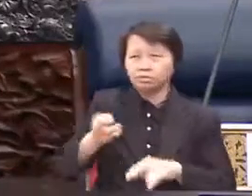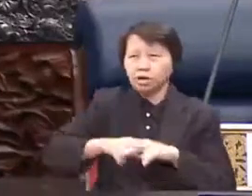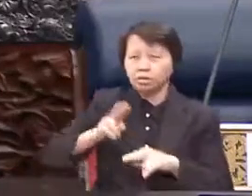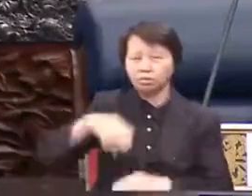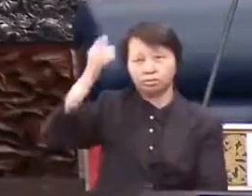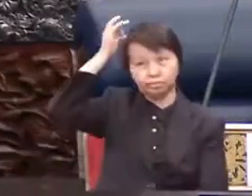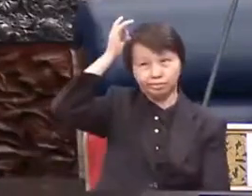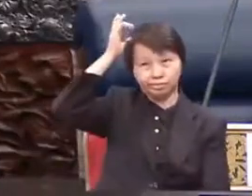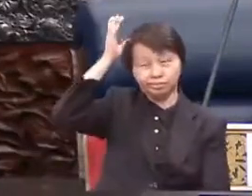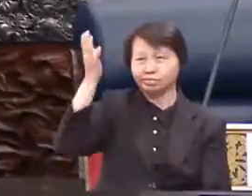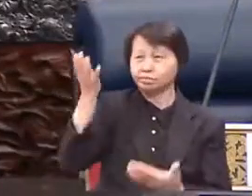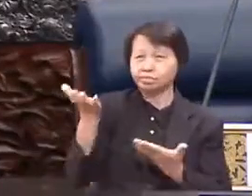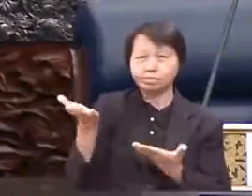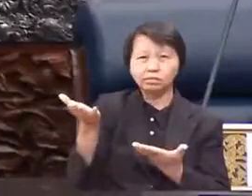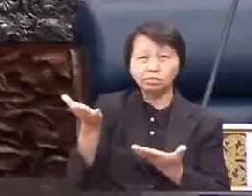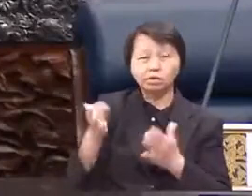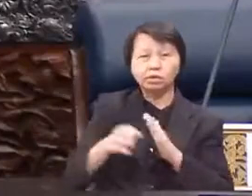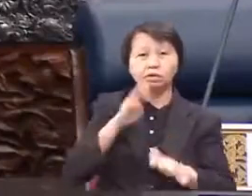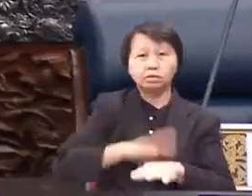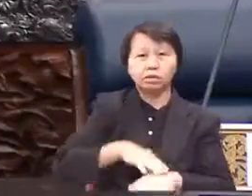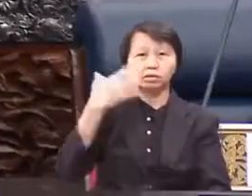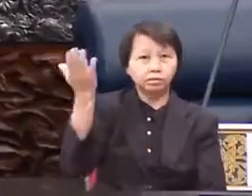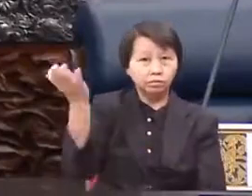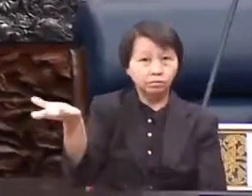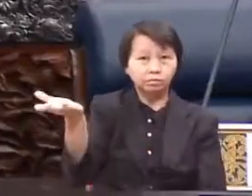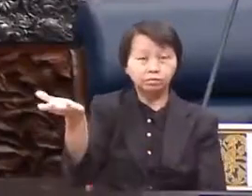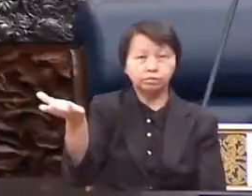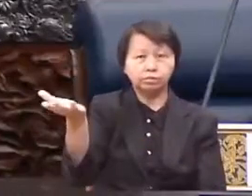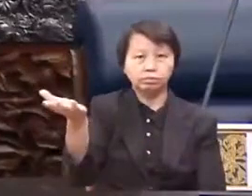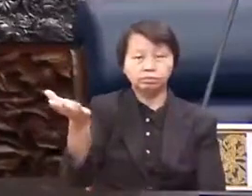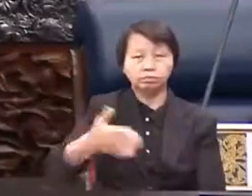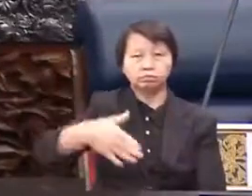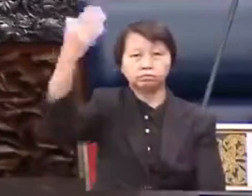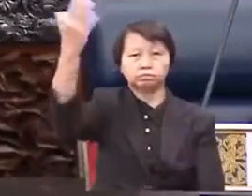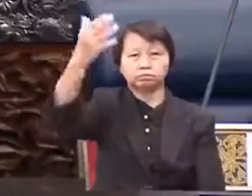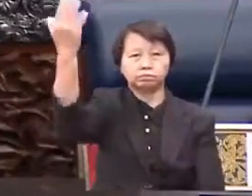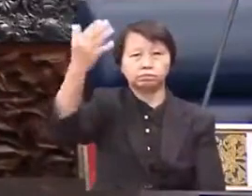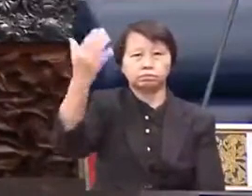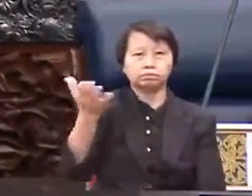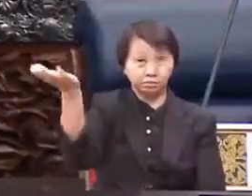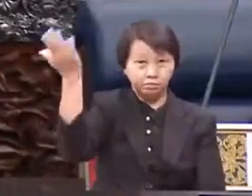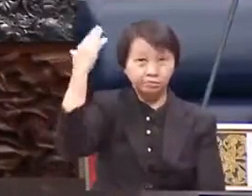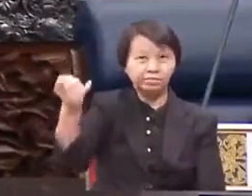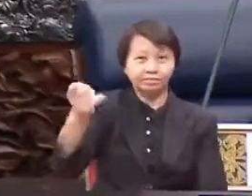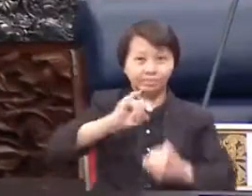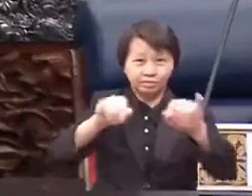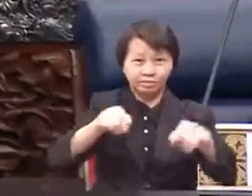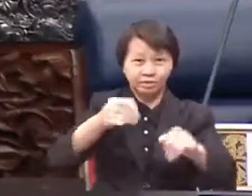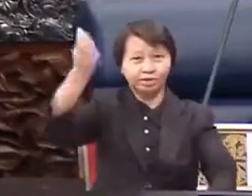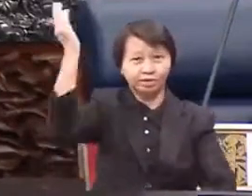adalah ketika beliau membentangkan ucapan tersebut